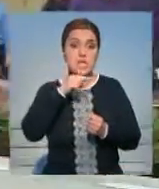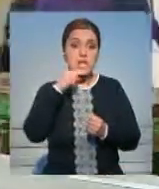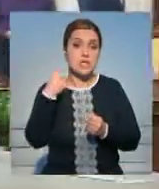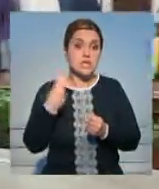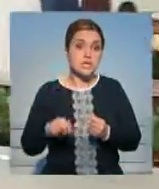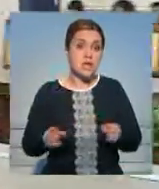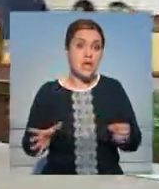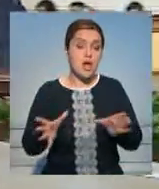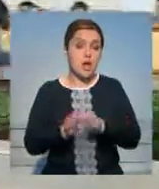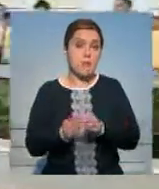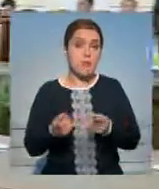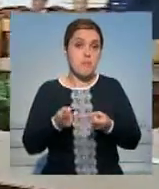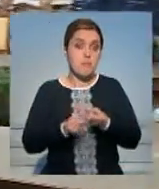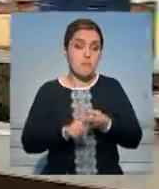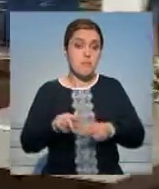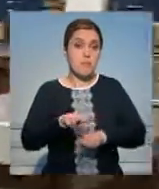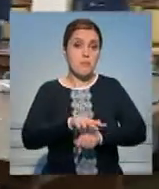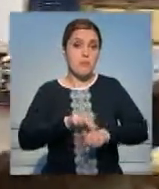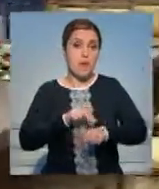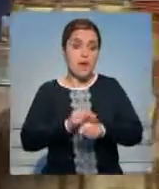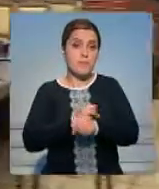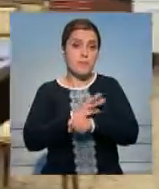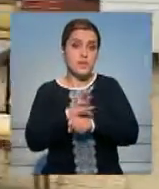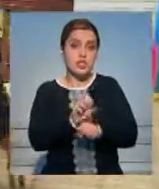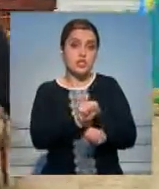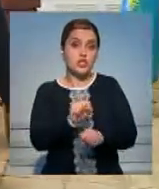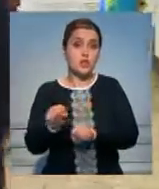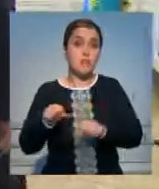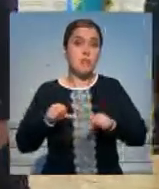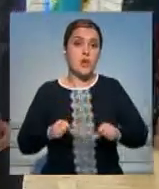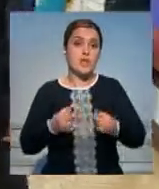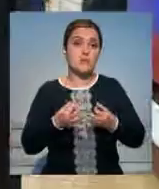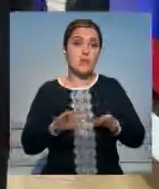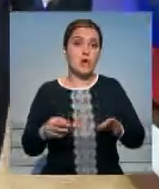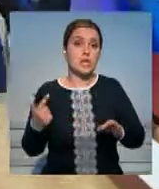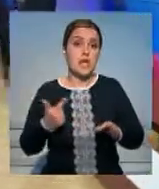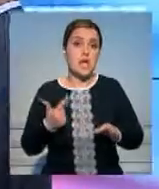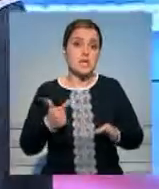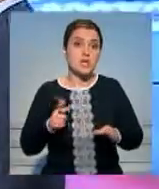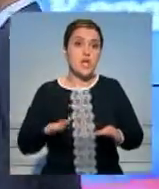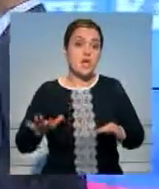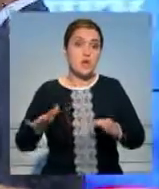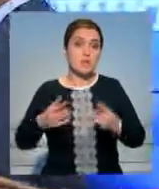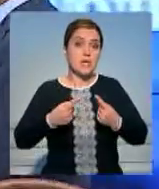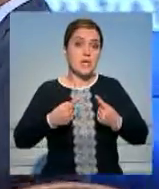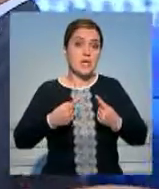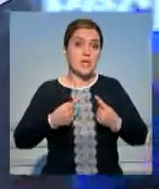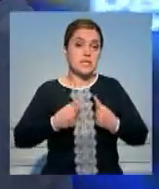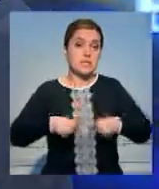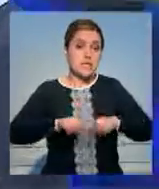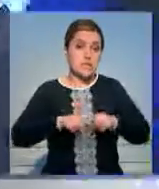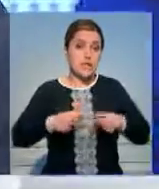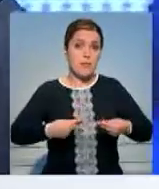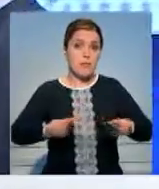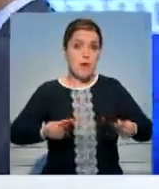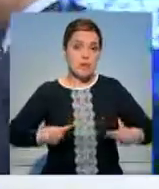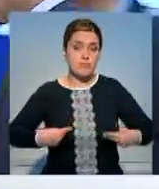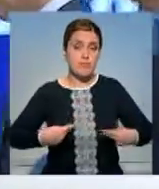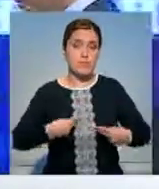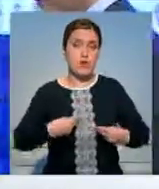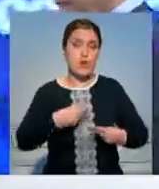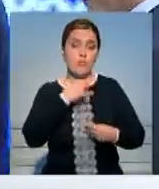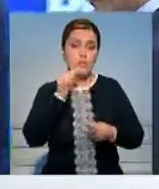укрепить казахстанско-российское партнерство в правоохранительной сфере, обеспечить защиту прав и свобод граждан на территории административного центра. Стороны подписали и ряд